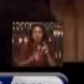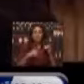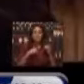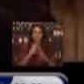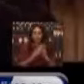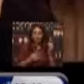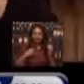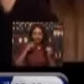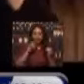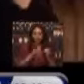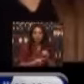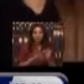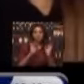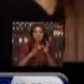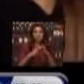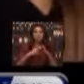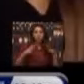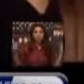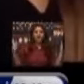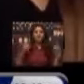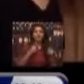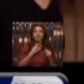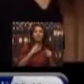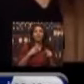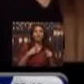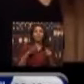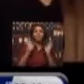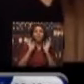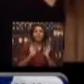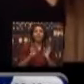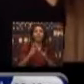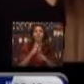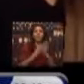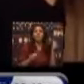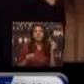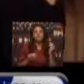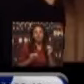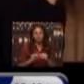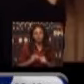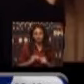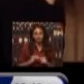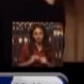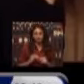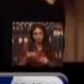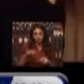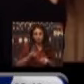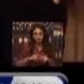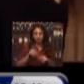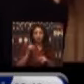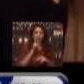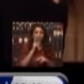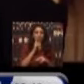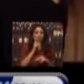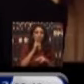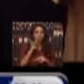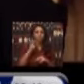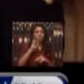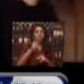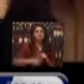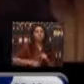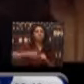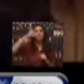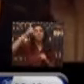كنتش فاكرة انها ممكن توسع اكتر، لكن فوجئت بان الامومة دي